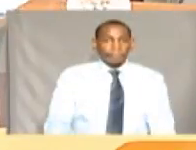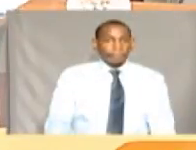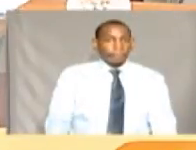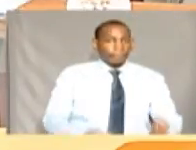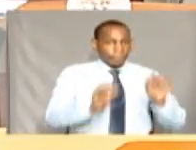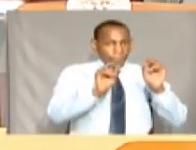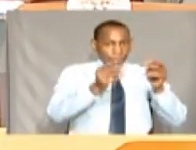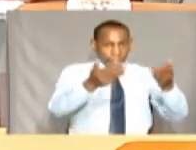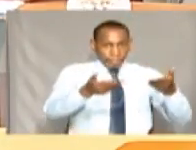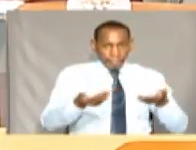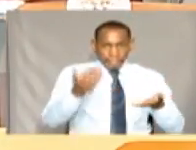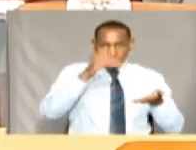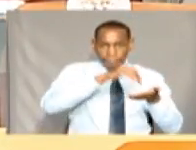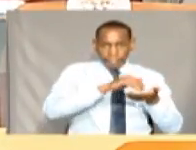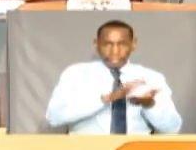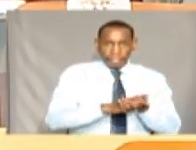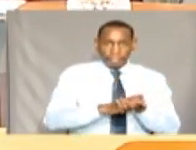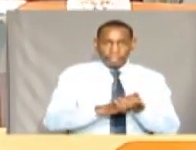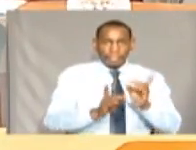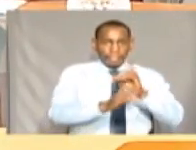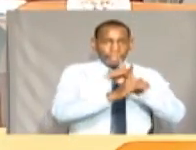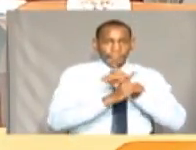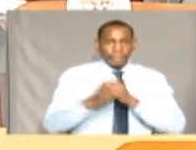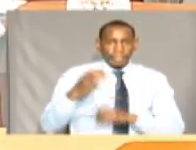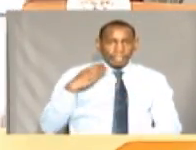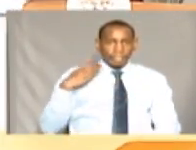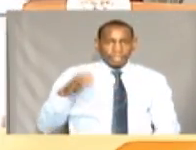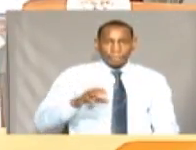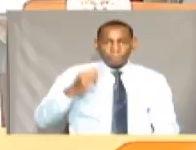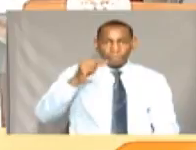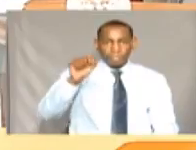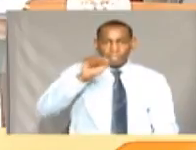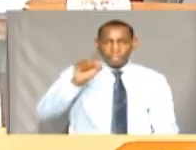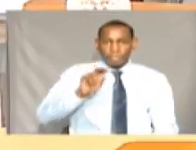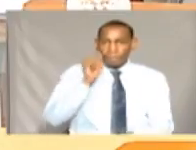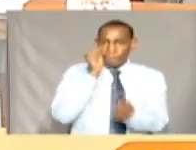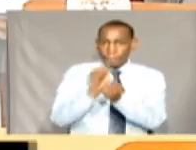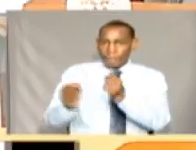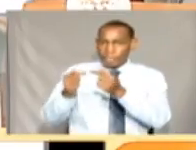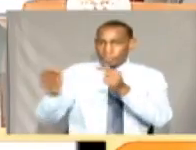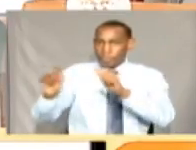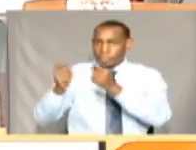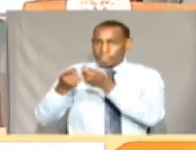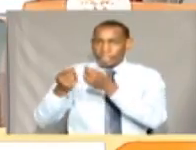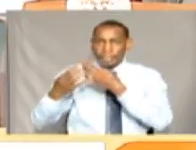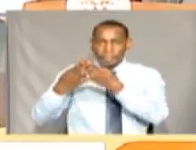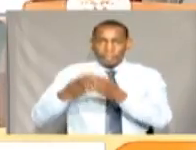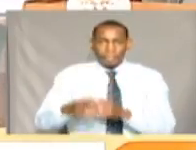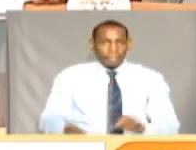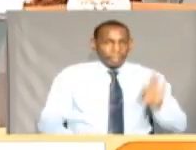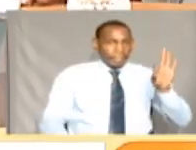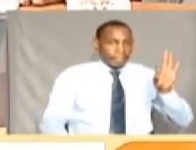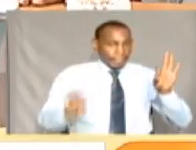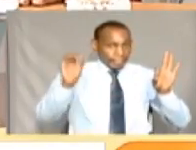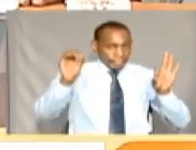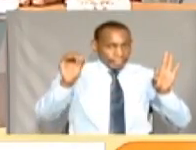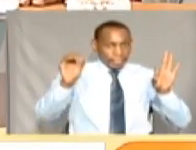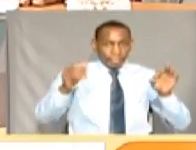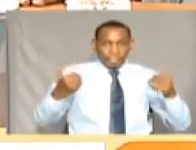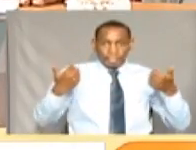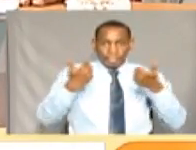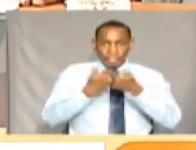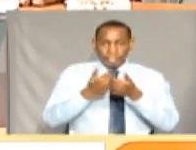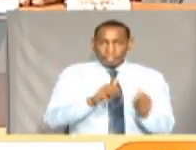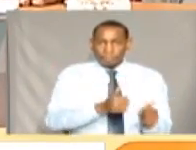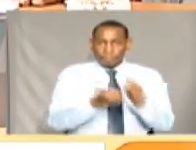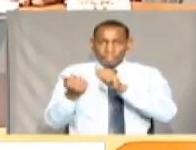Naam, karibu tena mtazamaji. Mabingwa watetezi GSU waliwaadhibu wapinzani wao wa timu ya Magereza seti 3-0 kwenye mashindano